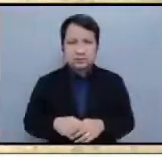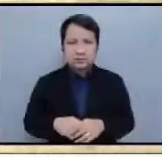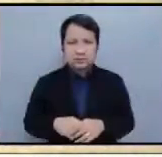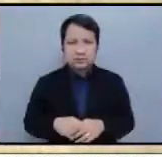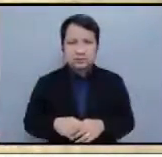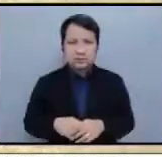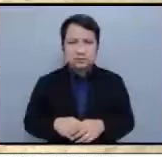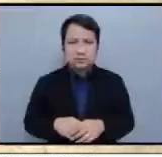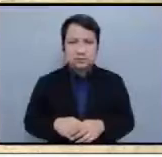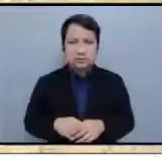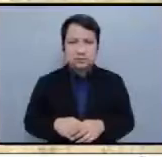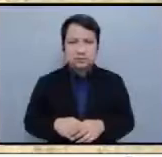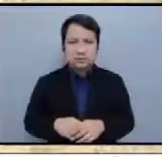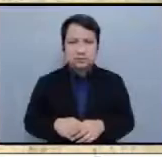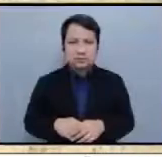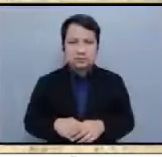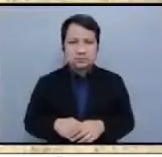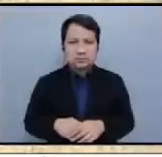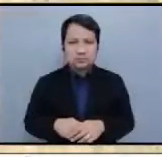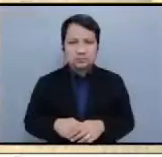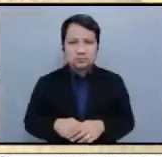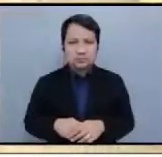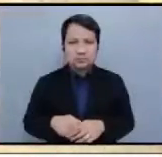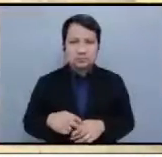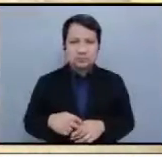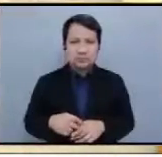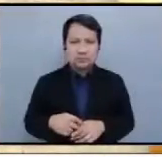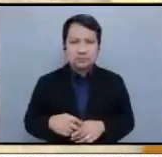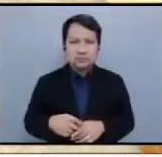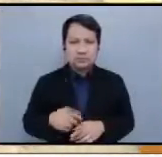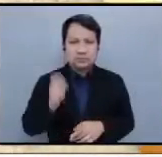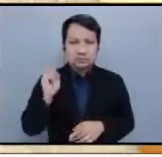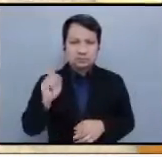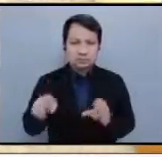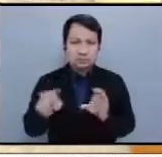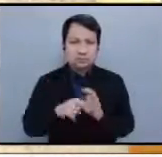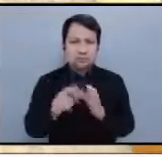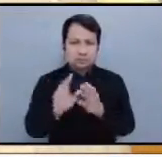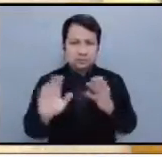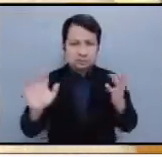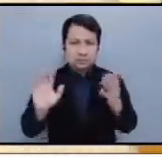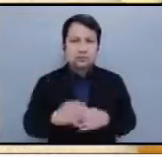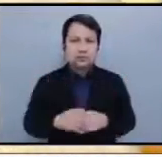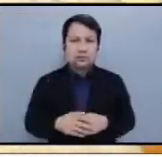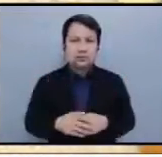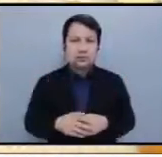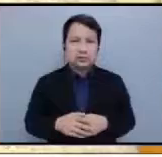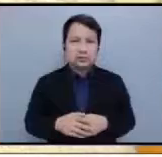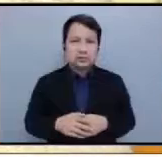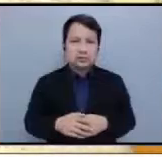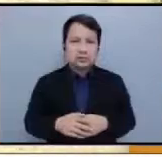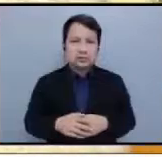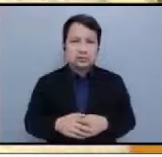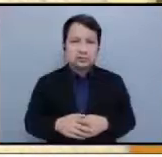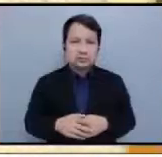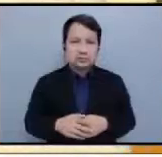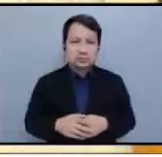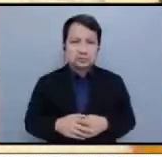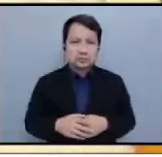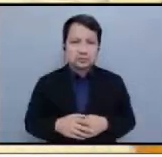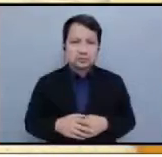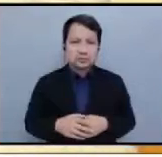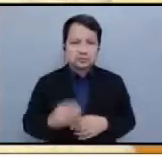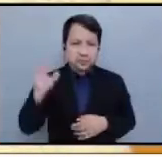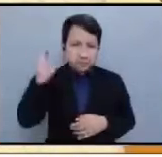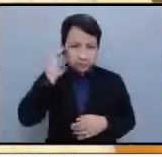Ilang minuto na kayo nandito? Ngayon lang. Ano pa? Mabilis lang. Mabilis lang. Saan napunta mo? Ano, Cubao. Hindi